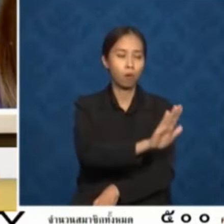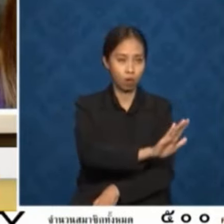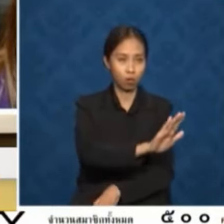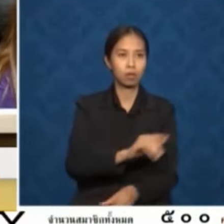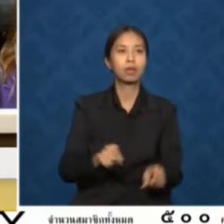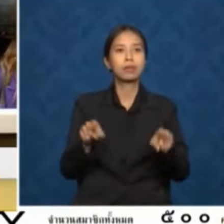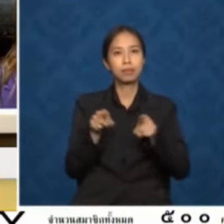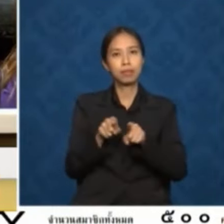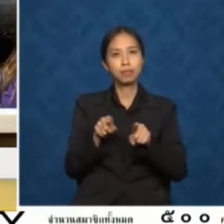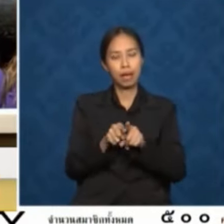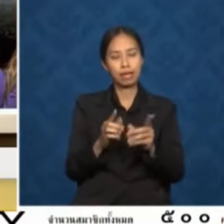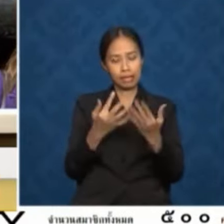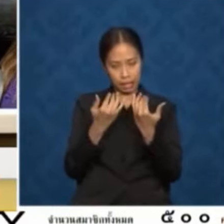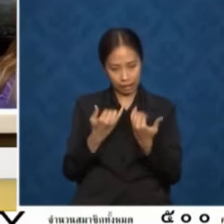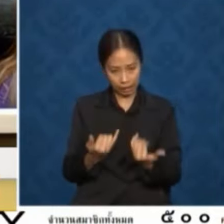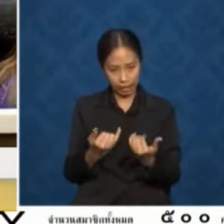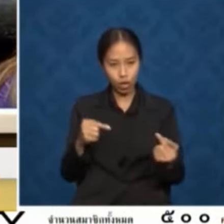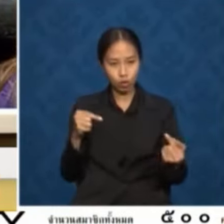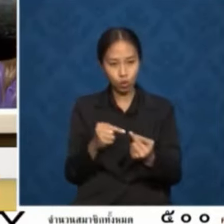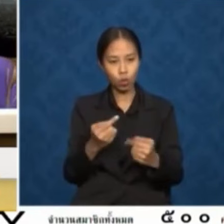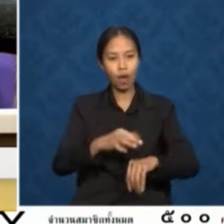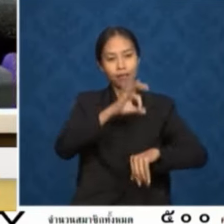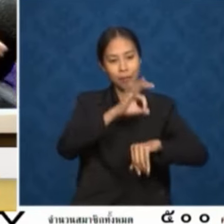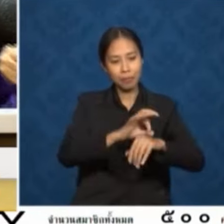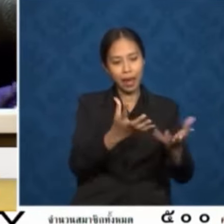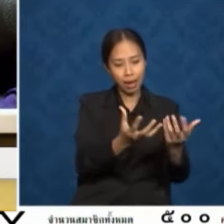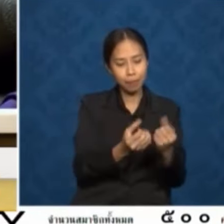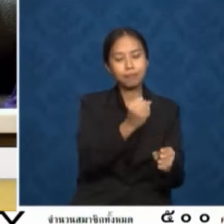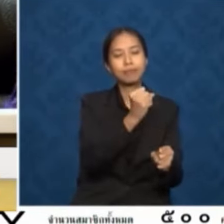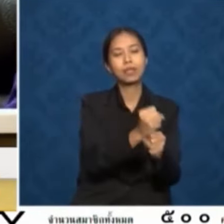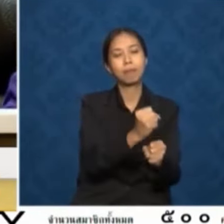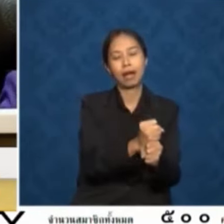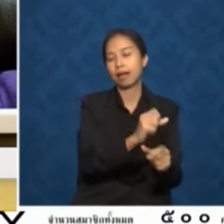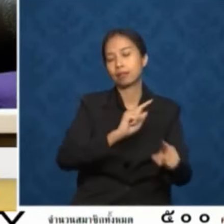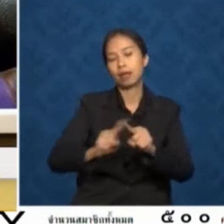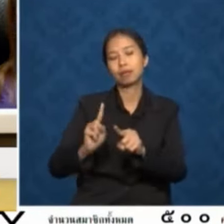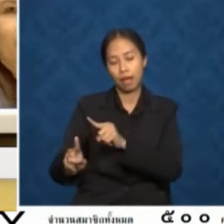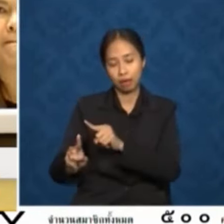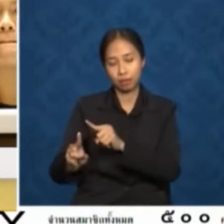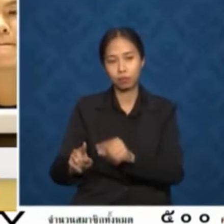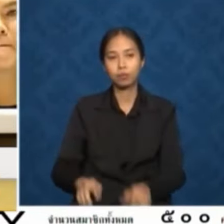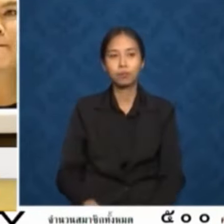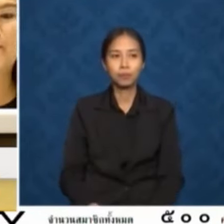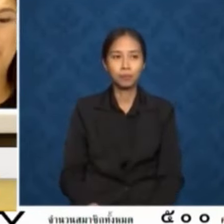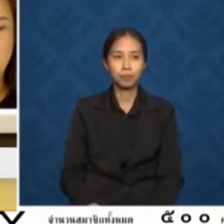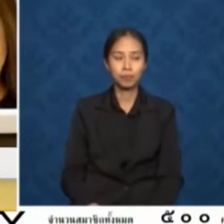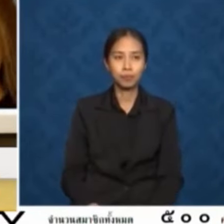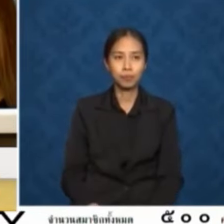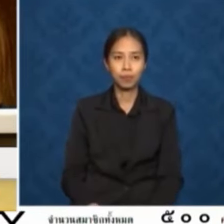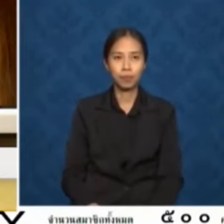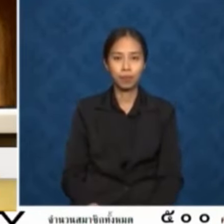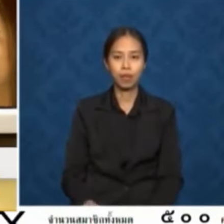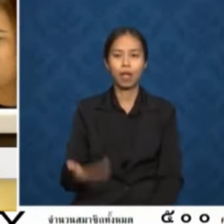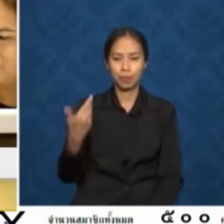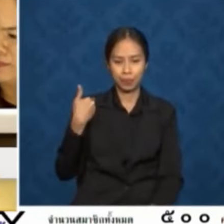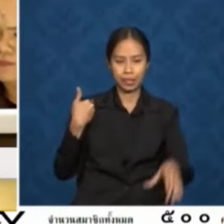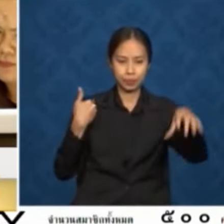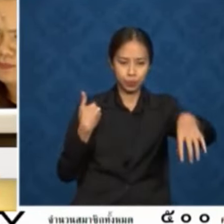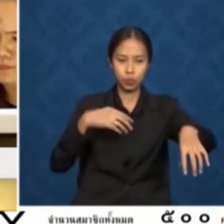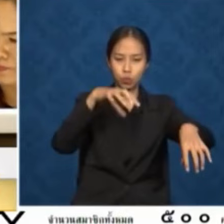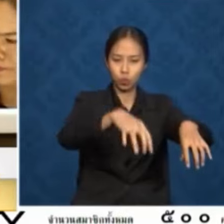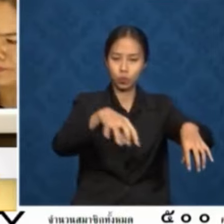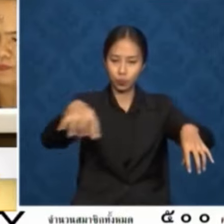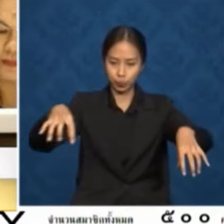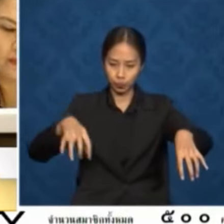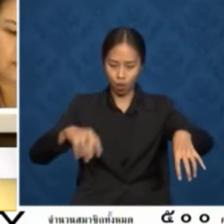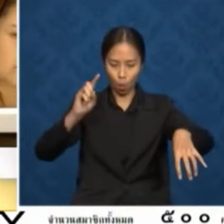เช่นการรับบุคลากรรับพนักงานลูกจ้างข้าราชการแต่ละหน่วยงานต้องวางแ